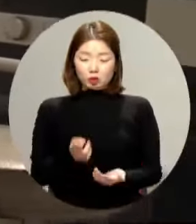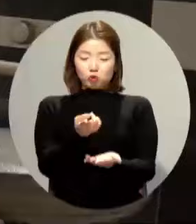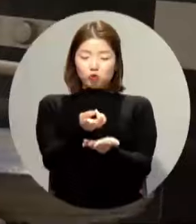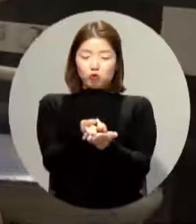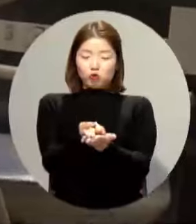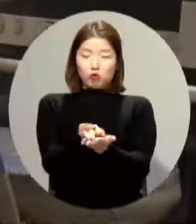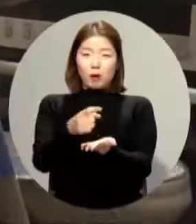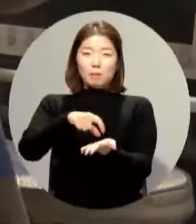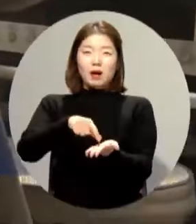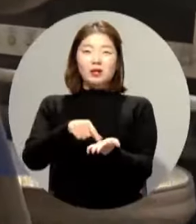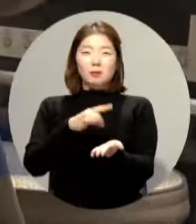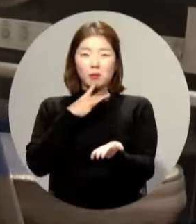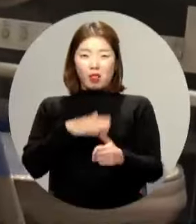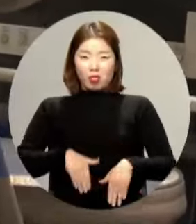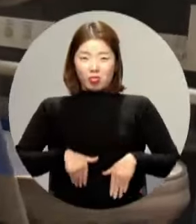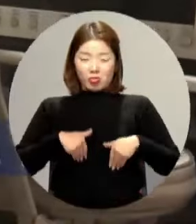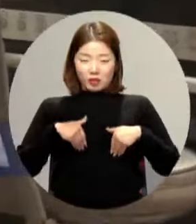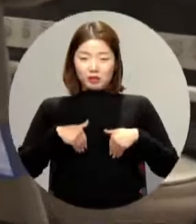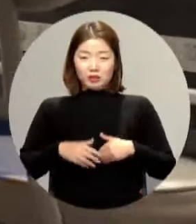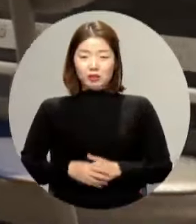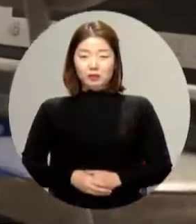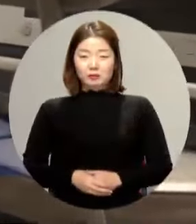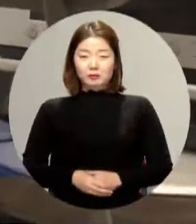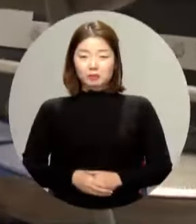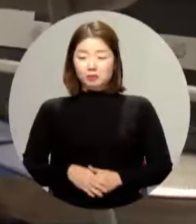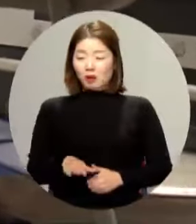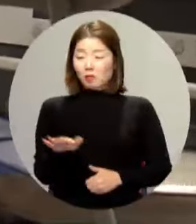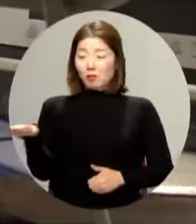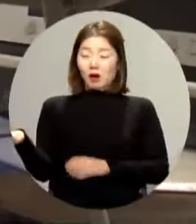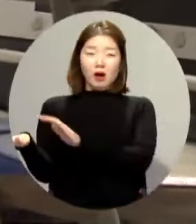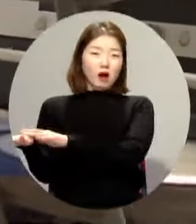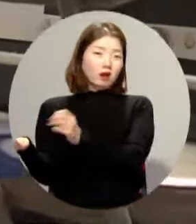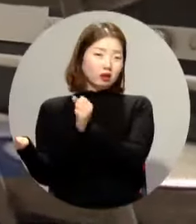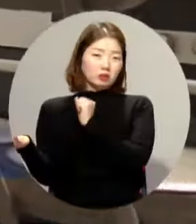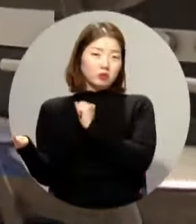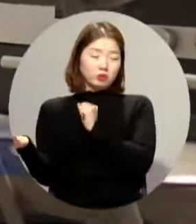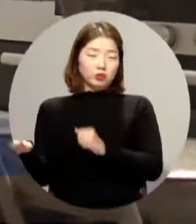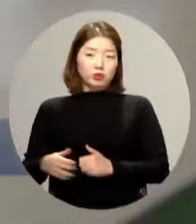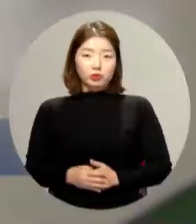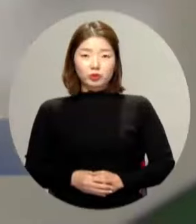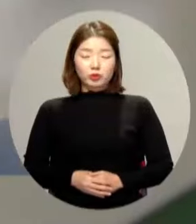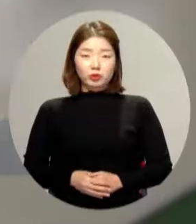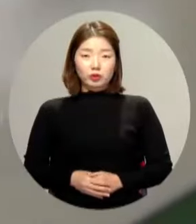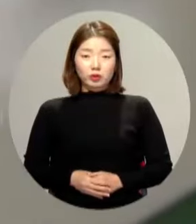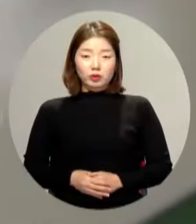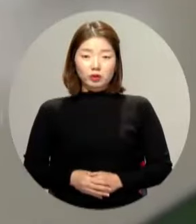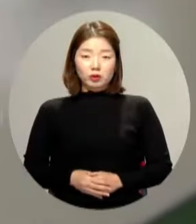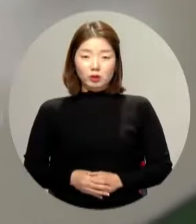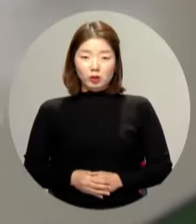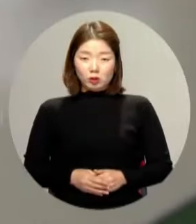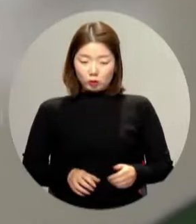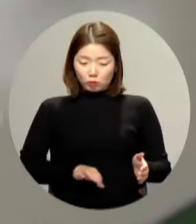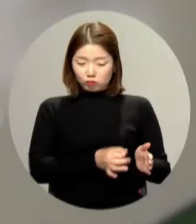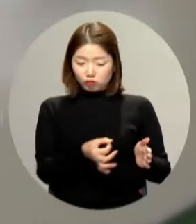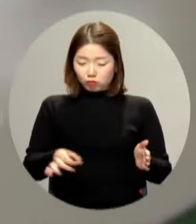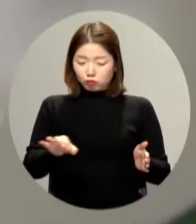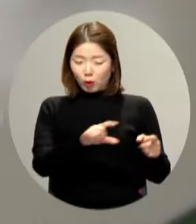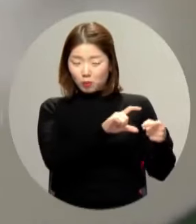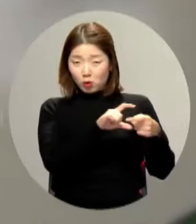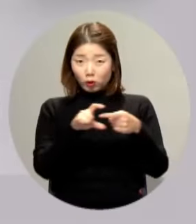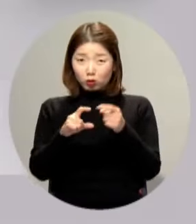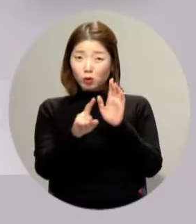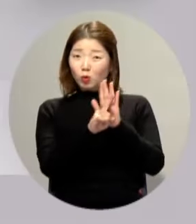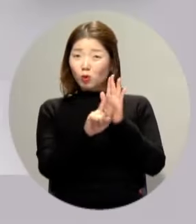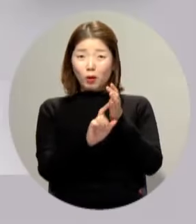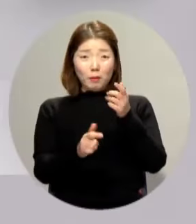만큼만 바로 누워있으면 돼. 뭐 손도 뻗으면 차. 빈틈없이 고르게 열이 퍼진다는